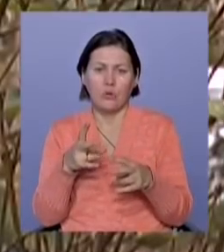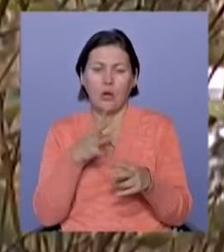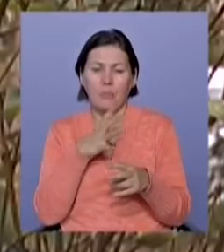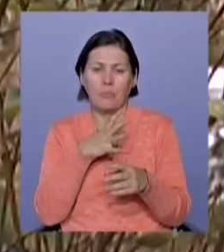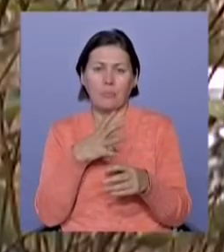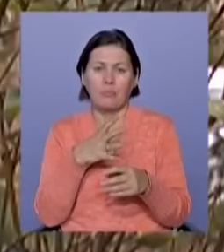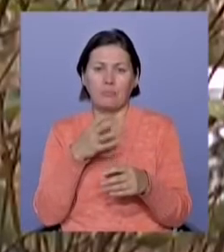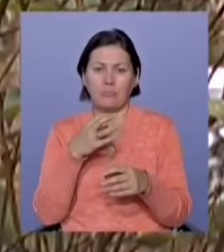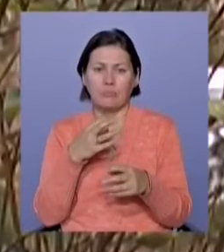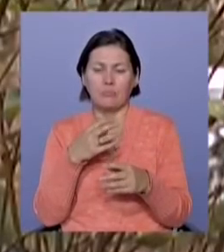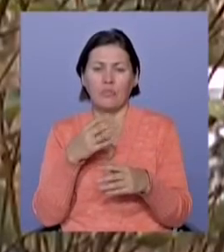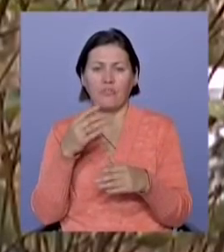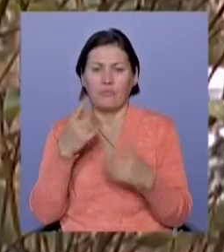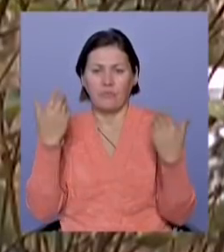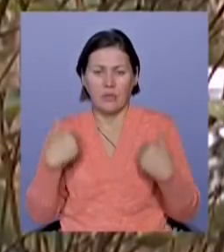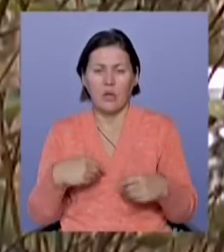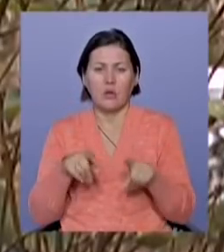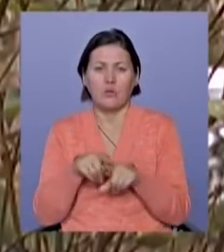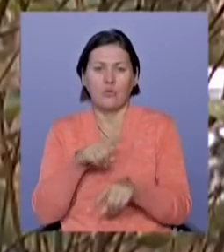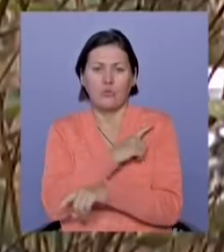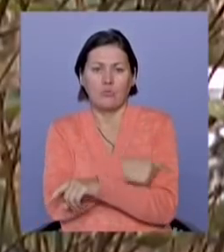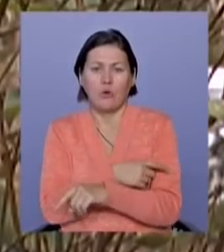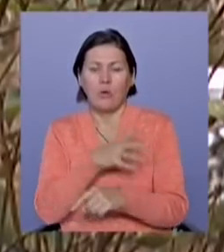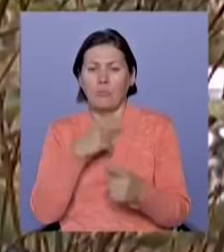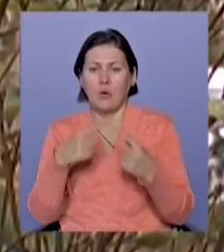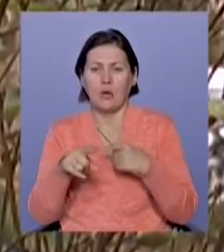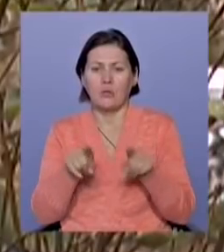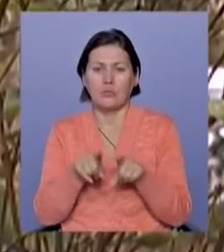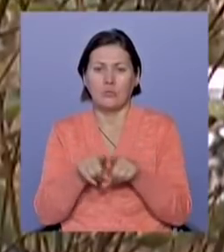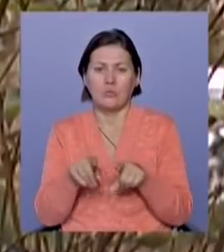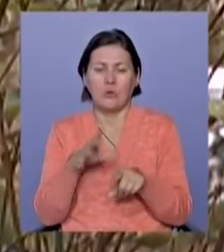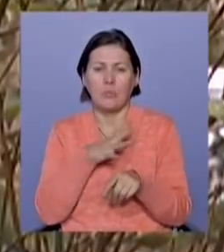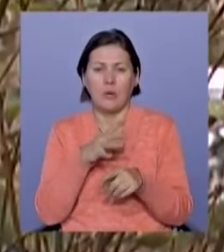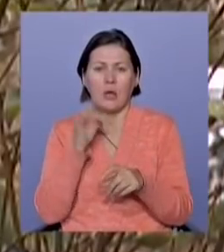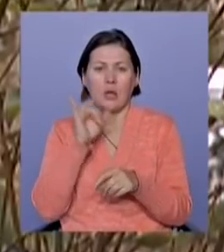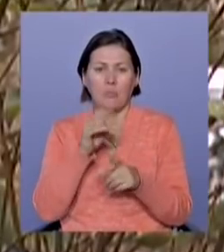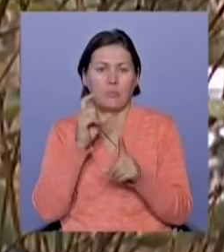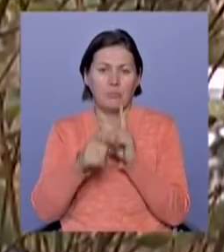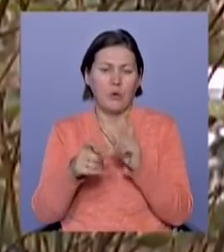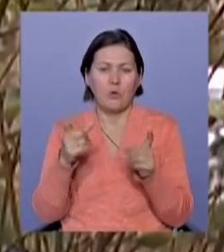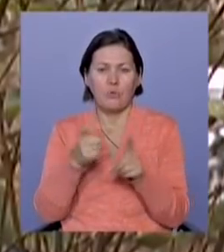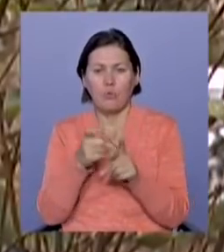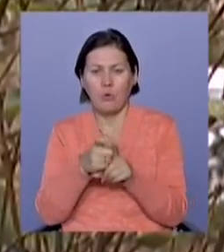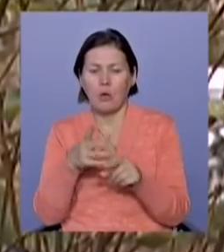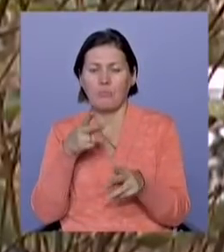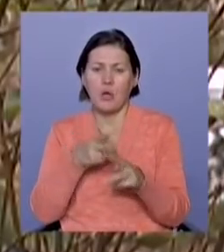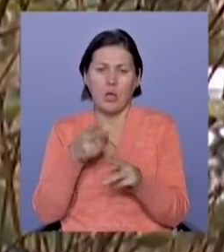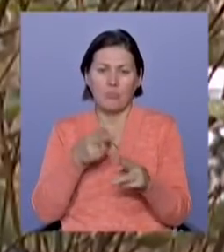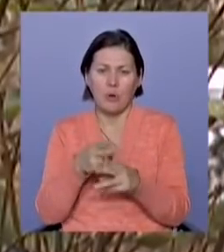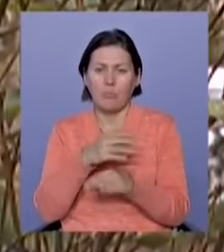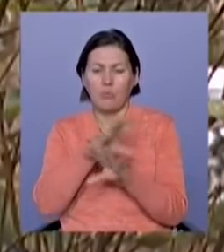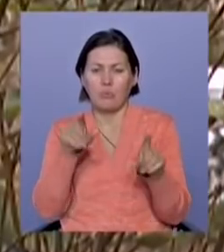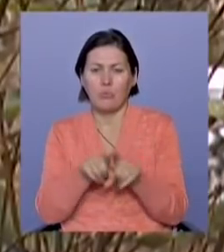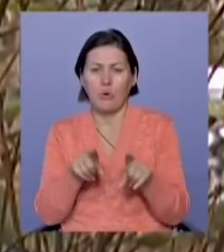Өйткені физикалық күш жұмсаудан басқа да, мысалы балағаттық сөздер, немесе бір кедергілер жасау, оның өзі